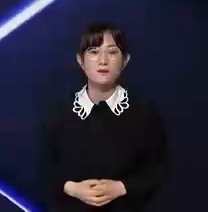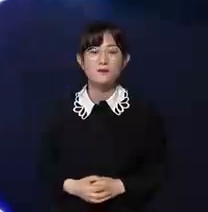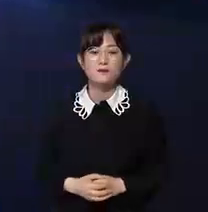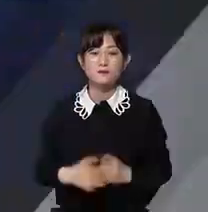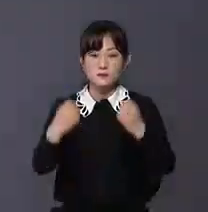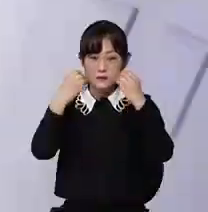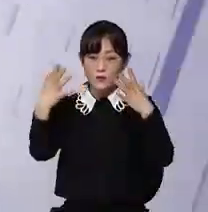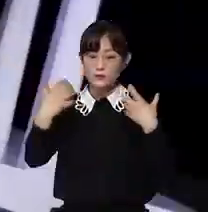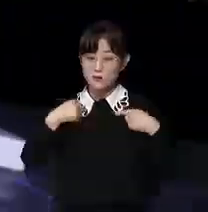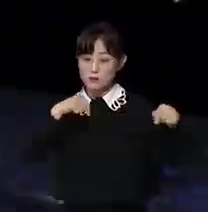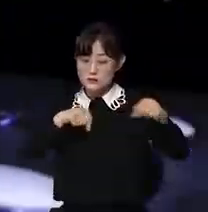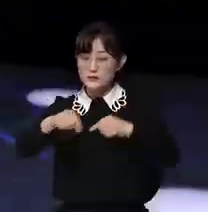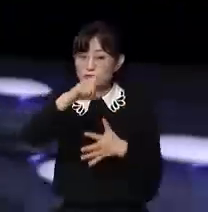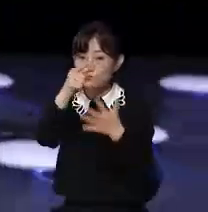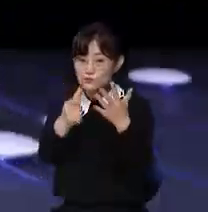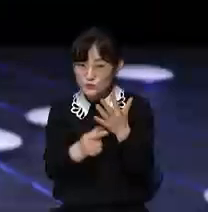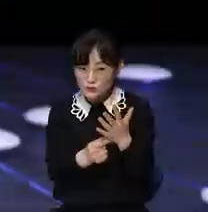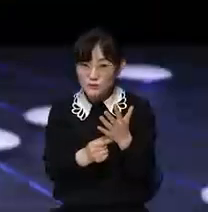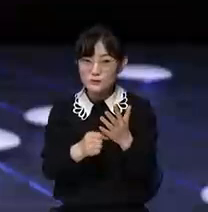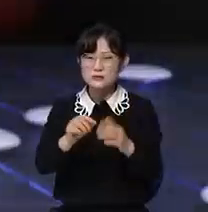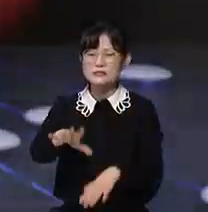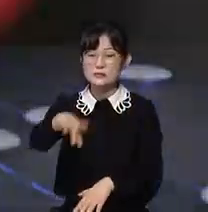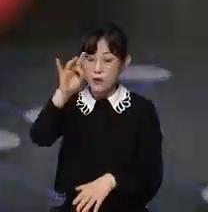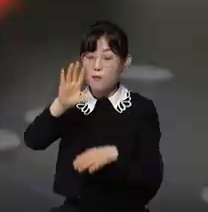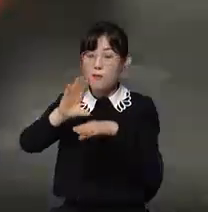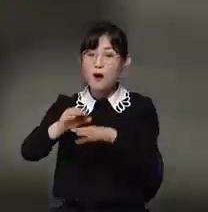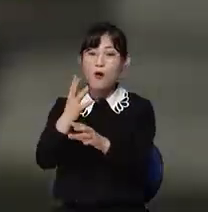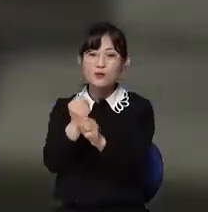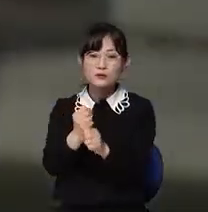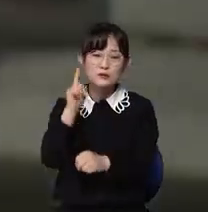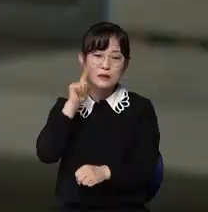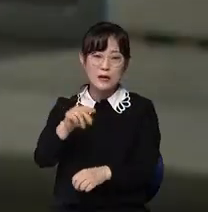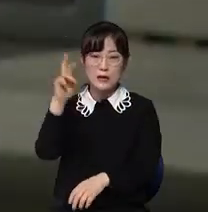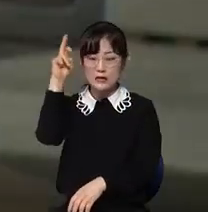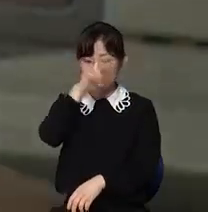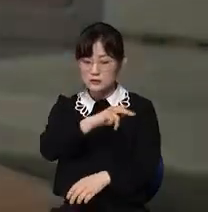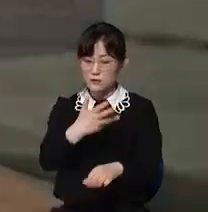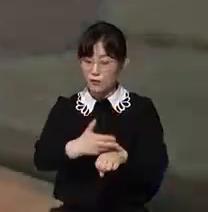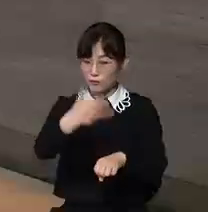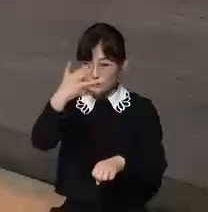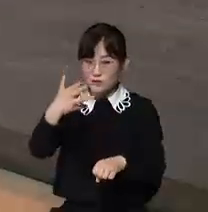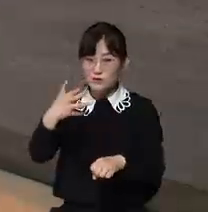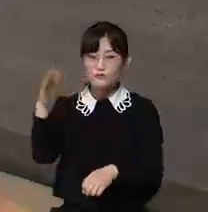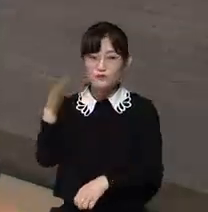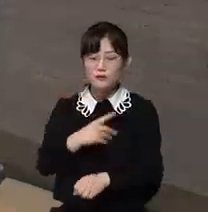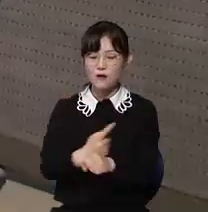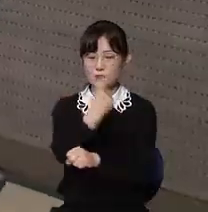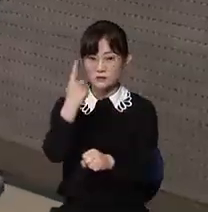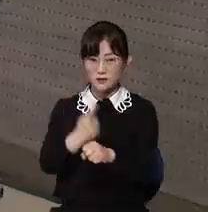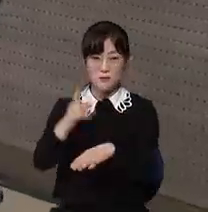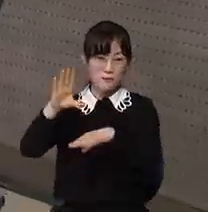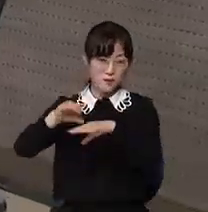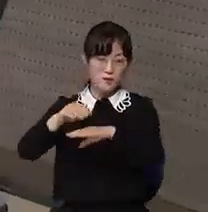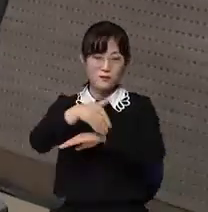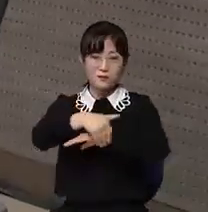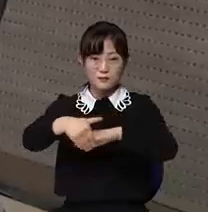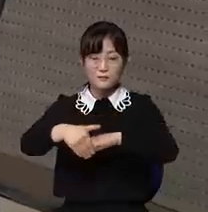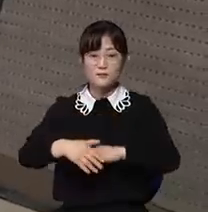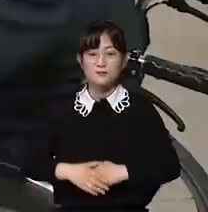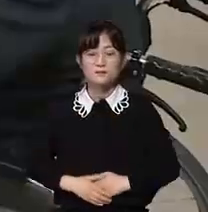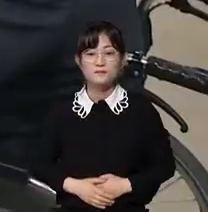민영방송에 새로운 정치 토론 프로그램 국민마수 첫 방송은 내일 아침 8시부터 1시간 동안 방영됩니다